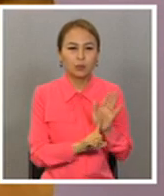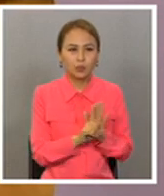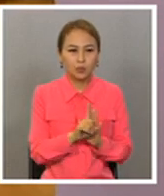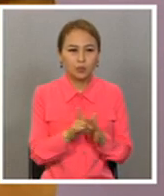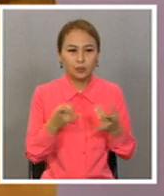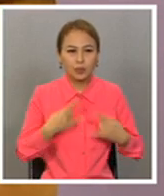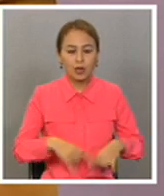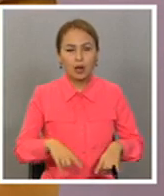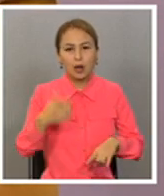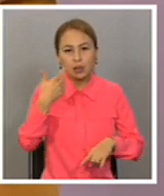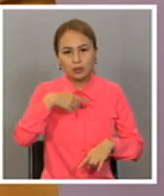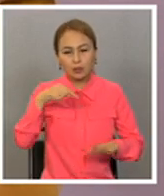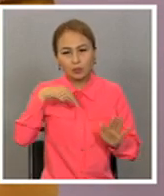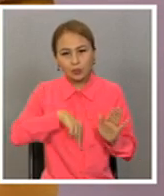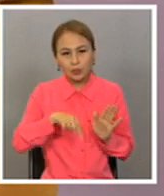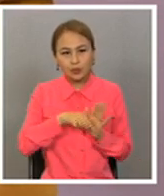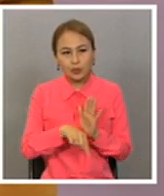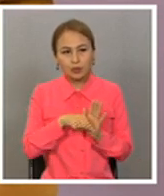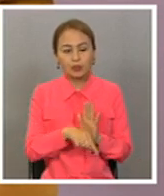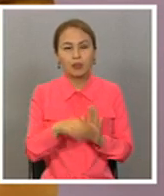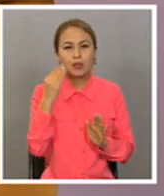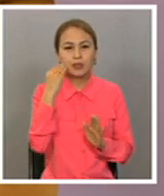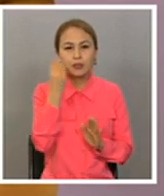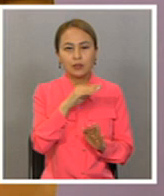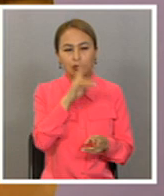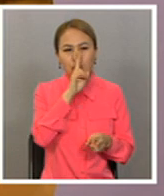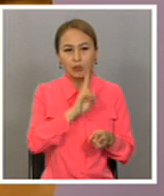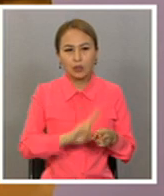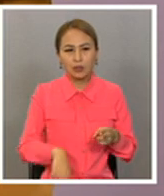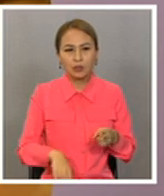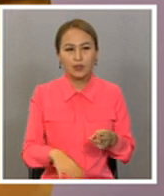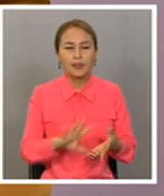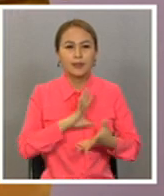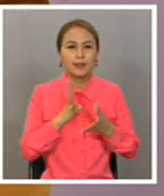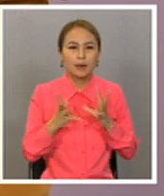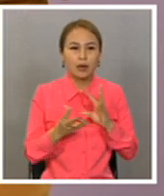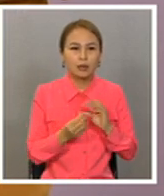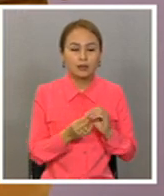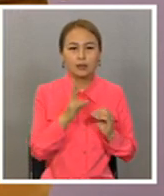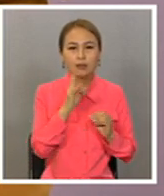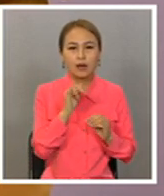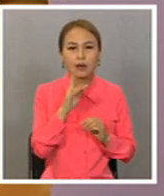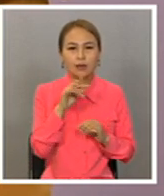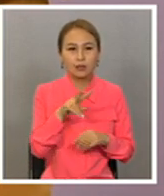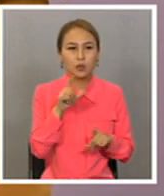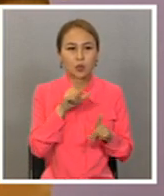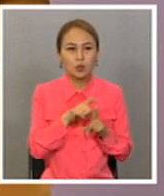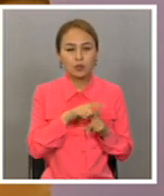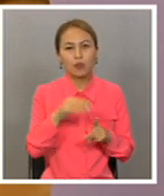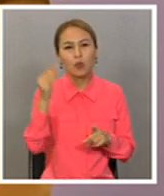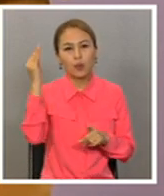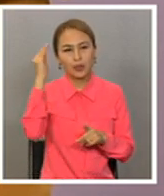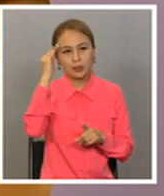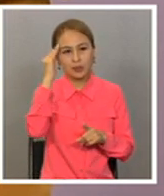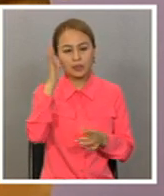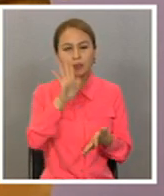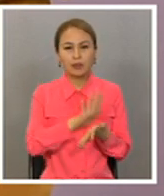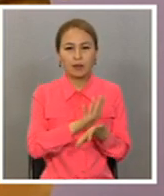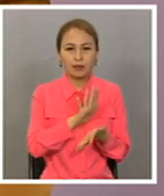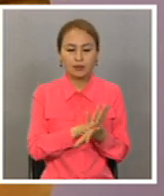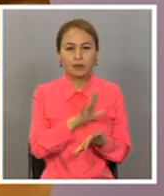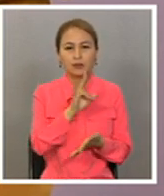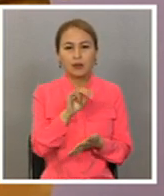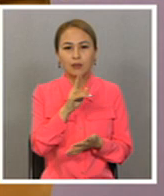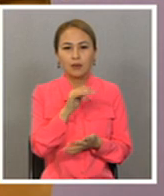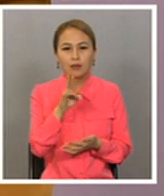адам бойындағы адамдық қасиеттер жоғалады екен. Яғни нақыл сөзден түйген ойымыз салақтық пен